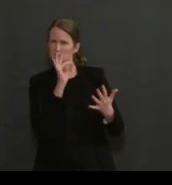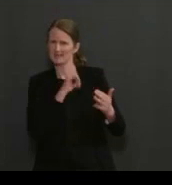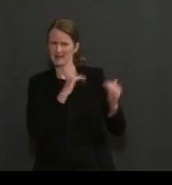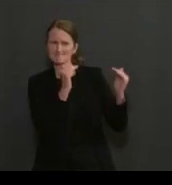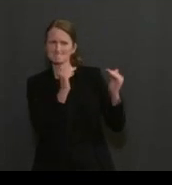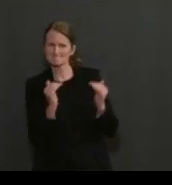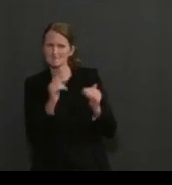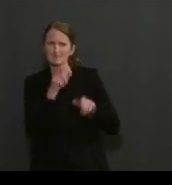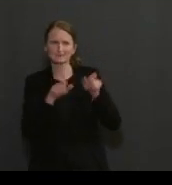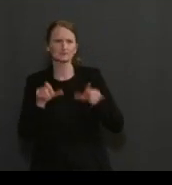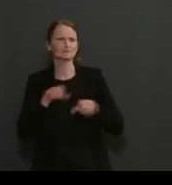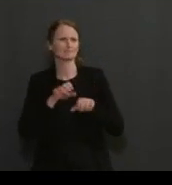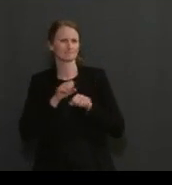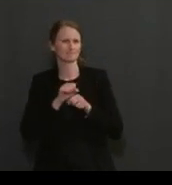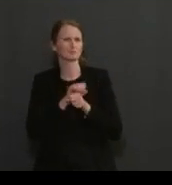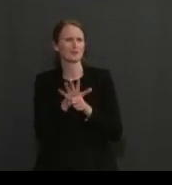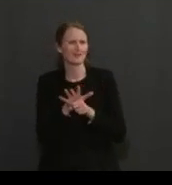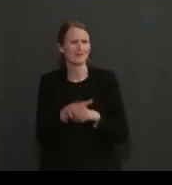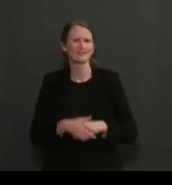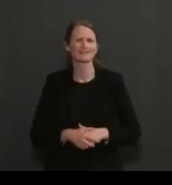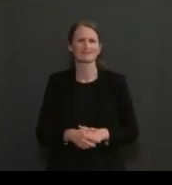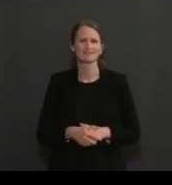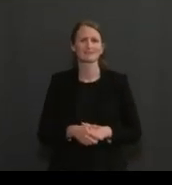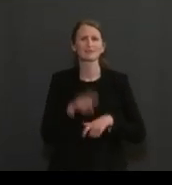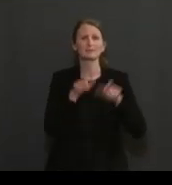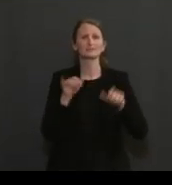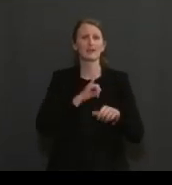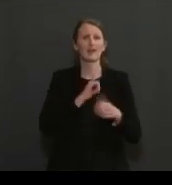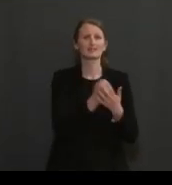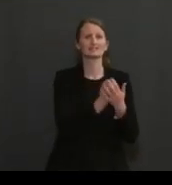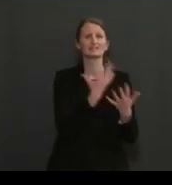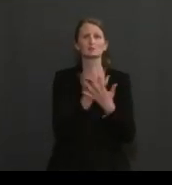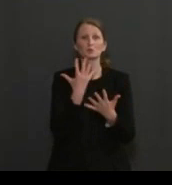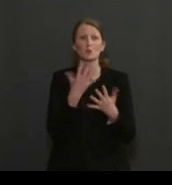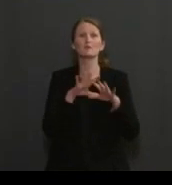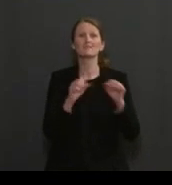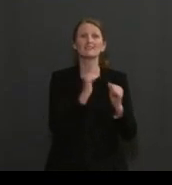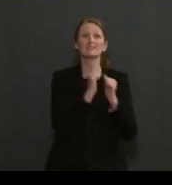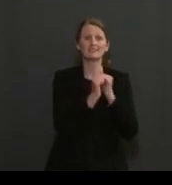40% actuellement des personnes ayant des symptômes sont testées positives pour le